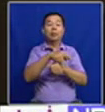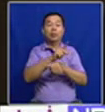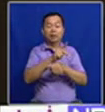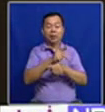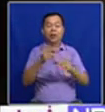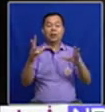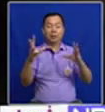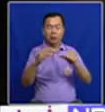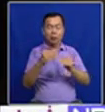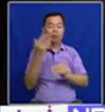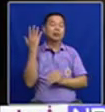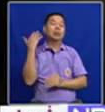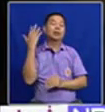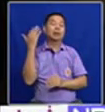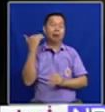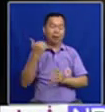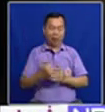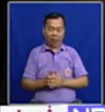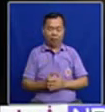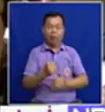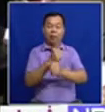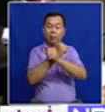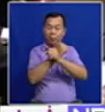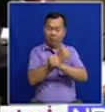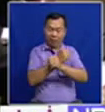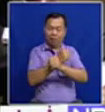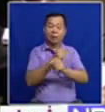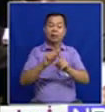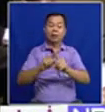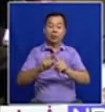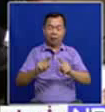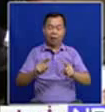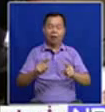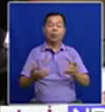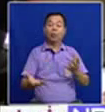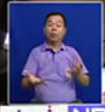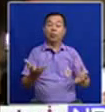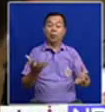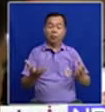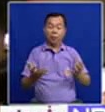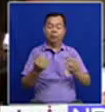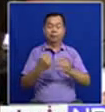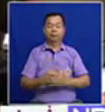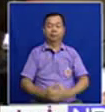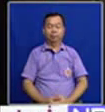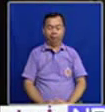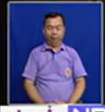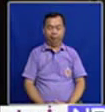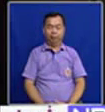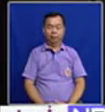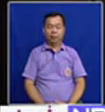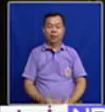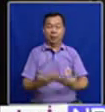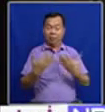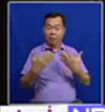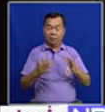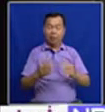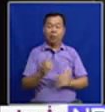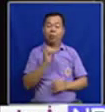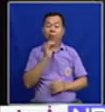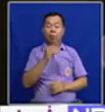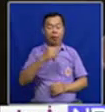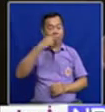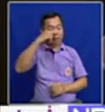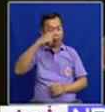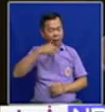คณะกรรมาธิการว่าด้วยการป้องกันอาชญากรรมและความยุติธรรมทางอาญาสมัยที่21พร้อมยืนยันไทยได้ให้